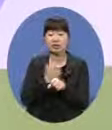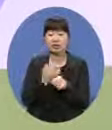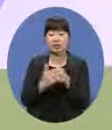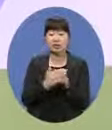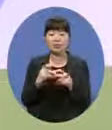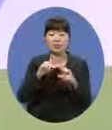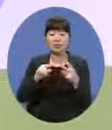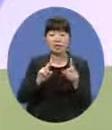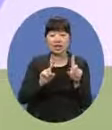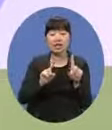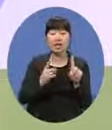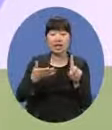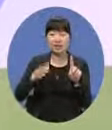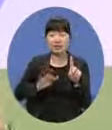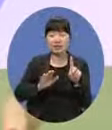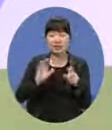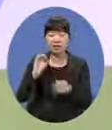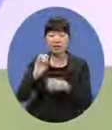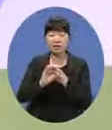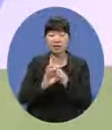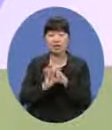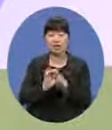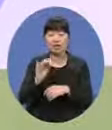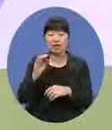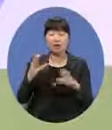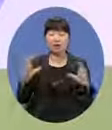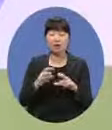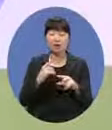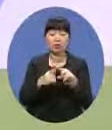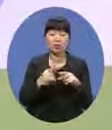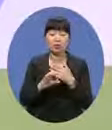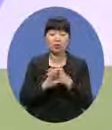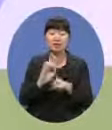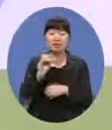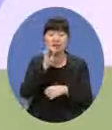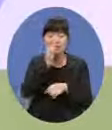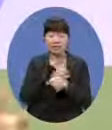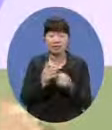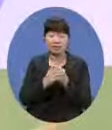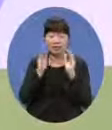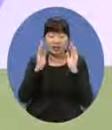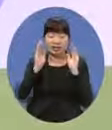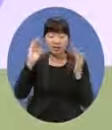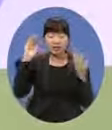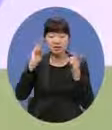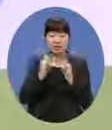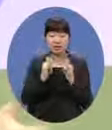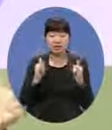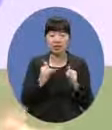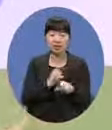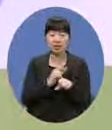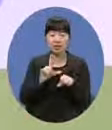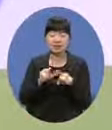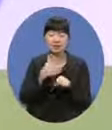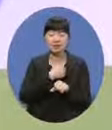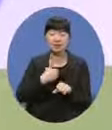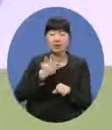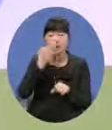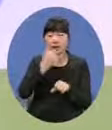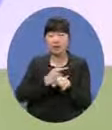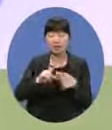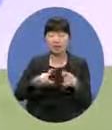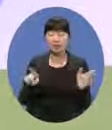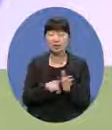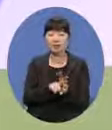중에 하나라도 0이 되면은 이제 학습 된 그러니까 학습자가 아이고 내가 했을 때 충분히 가능하다